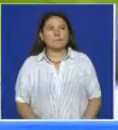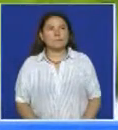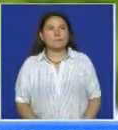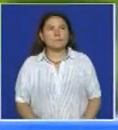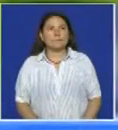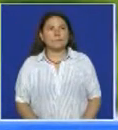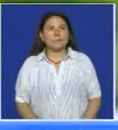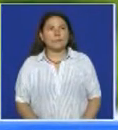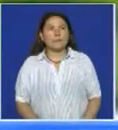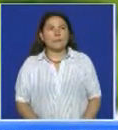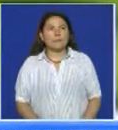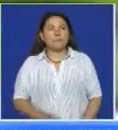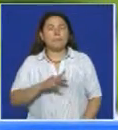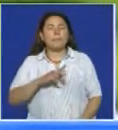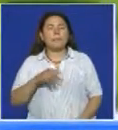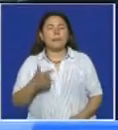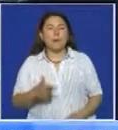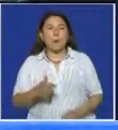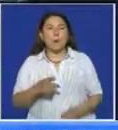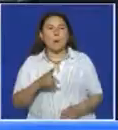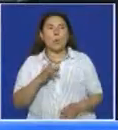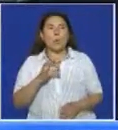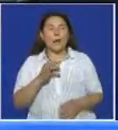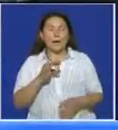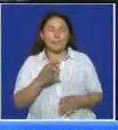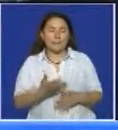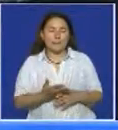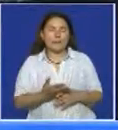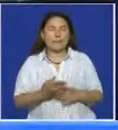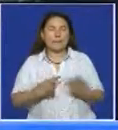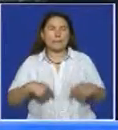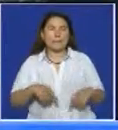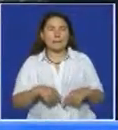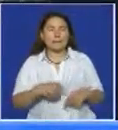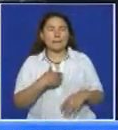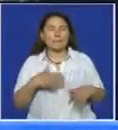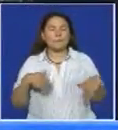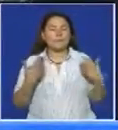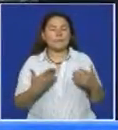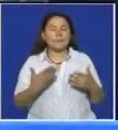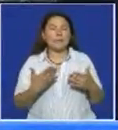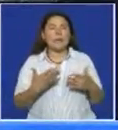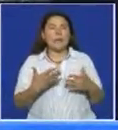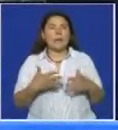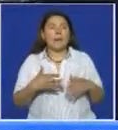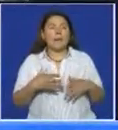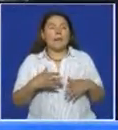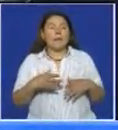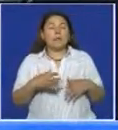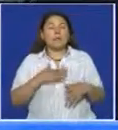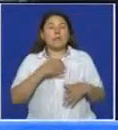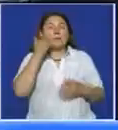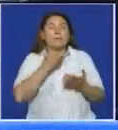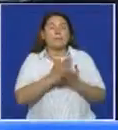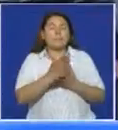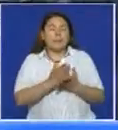monsta умной разных стран коломне 1 хотим выразить слова искренней благодарности нашим фронтовиками